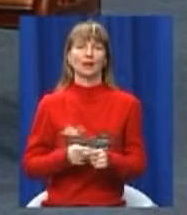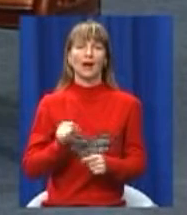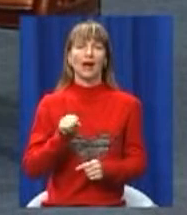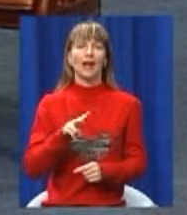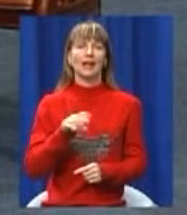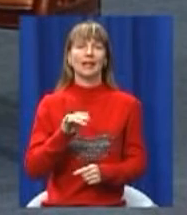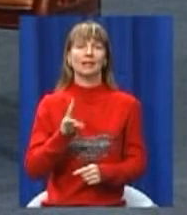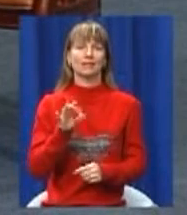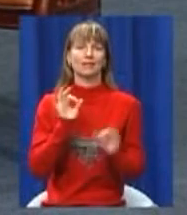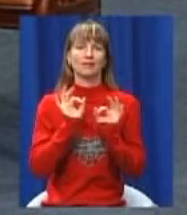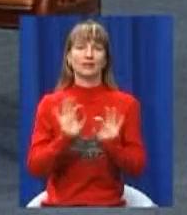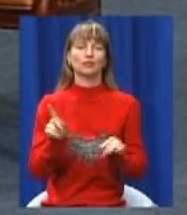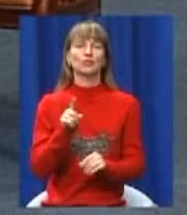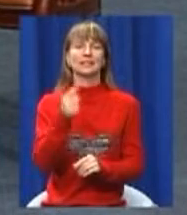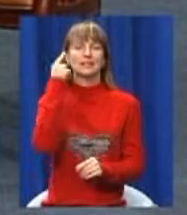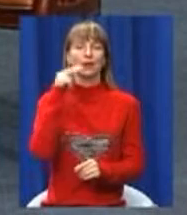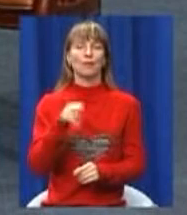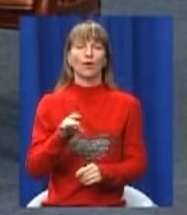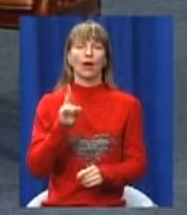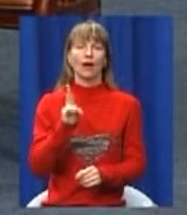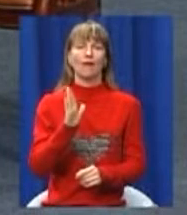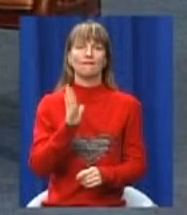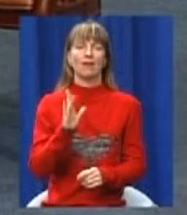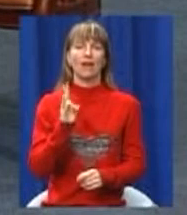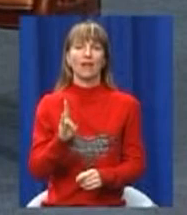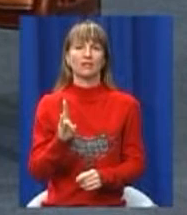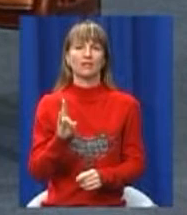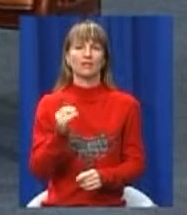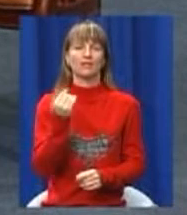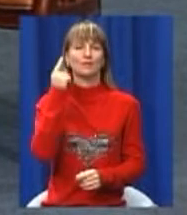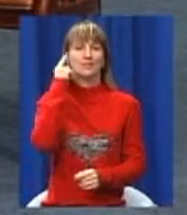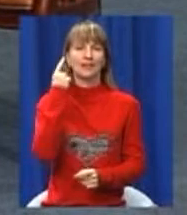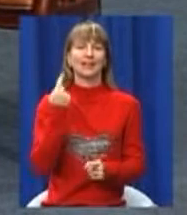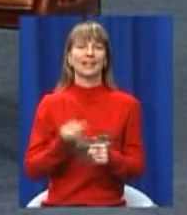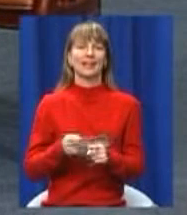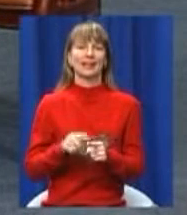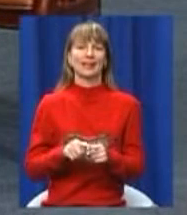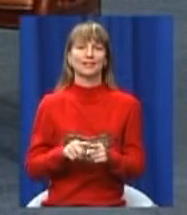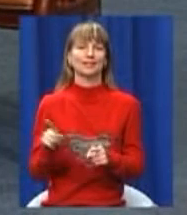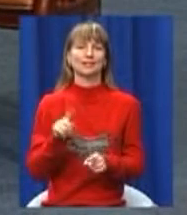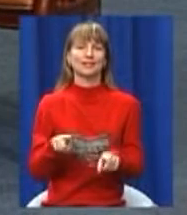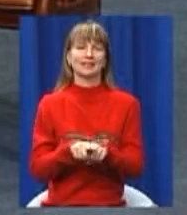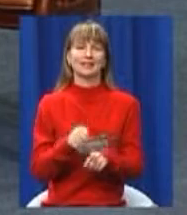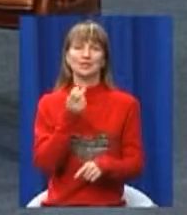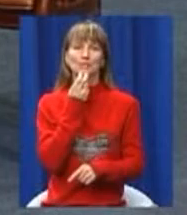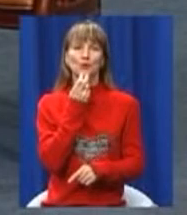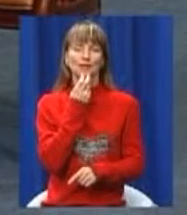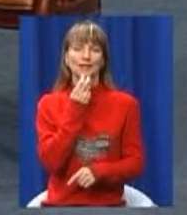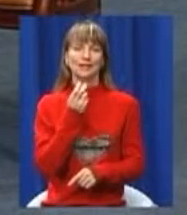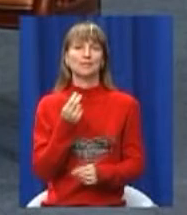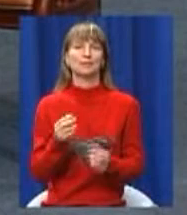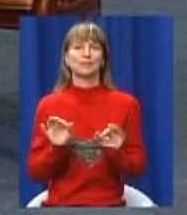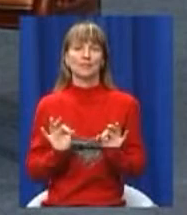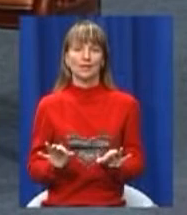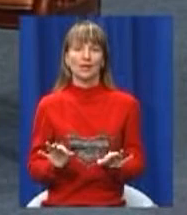Алінка, розкажи, а що ти знаєш про КВН? Що це таке, на твою думку? На мою думку, це щось таке смішне.